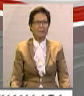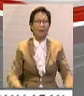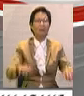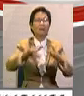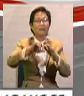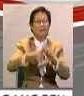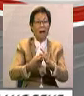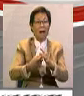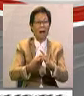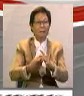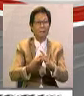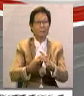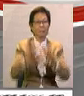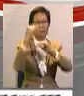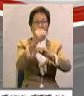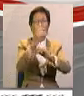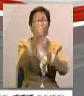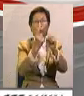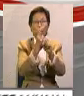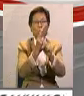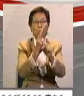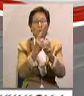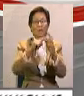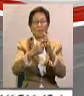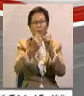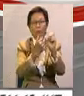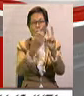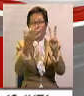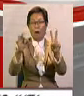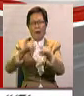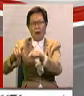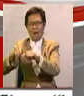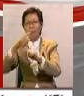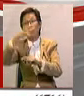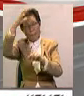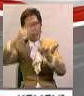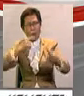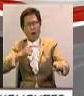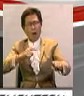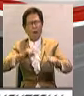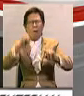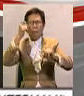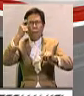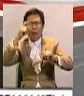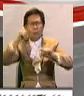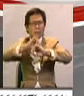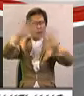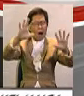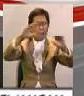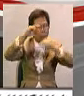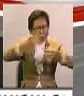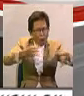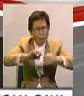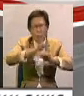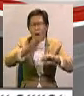Pelaksanaan pentaksiran tahap 1 yang bermula tahun depan mendapat reaksi pelbagai daripada ibu bapa. Pemahaman yang jelas perlu diberi kepada mereka yang